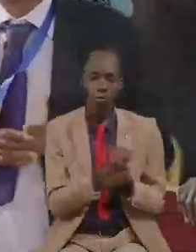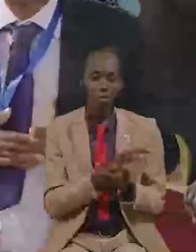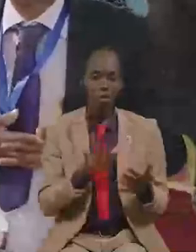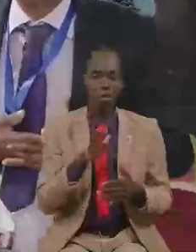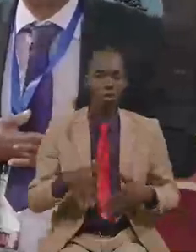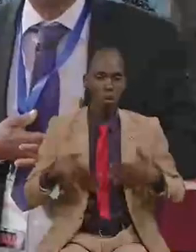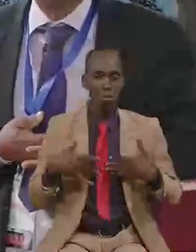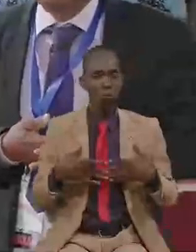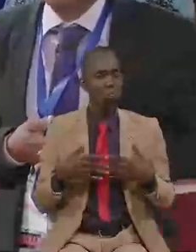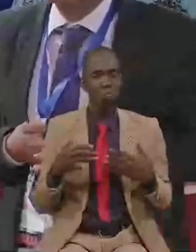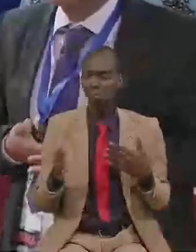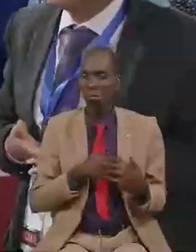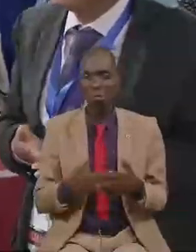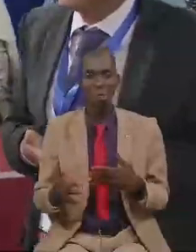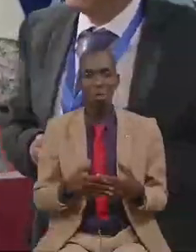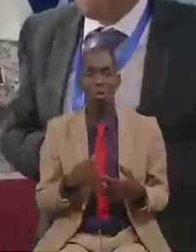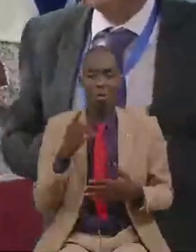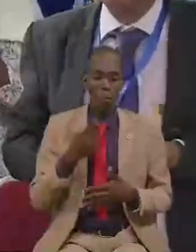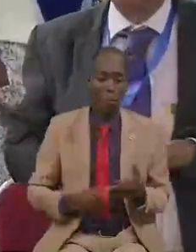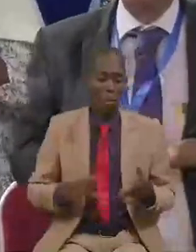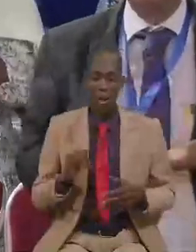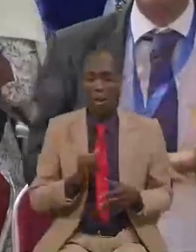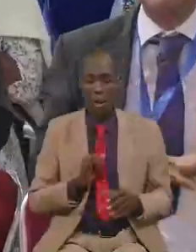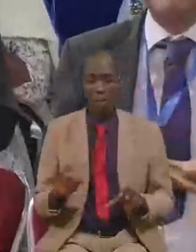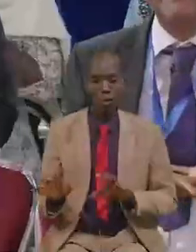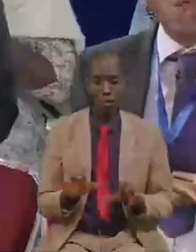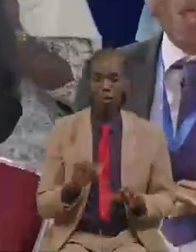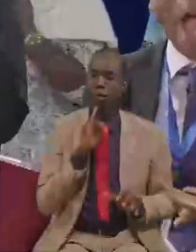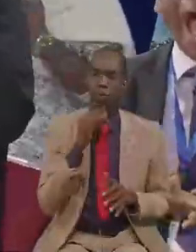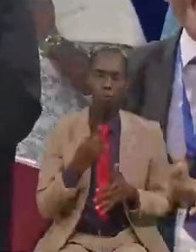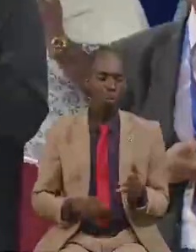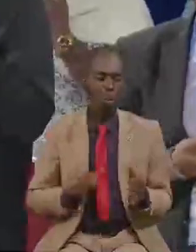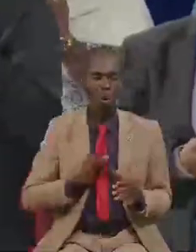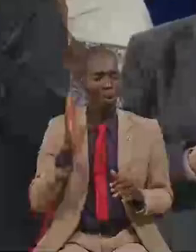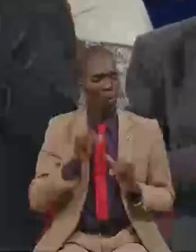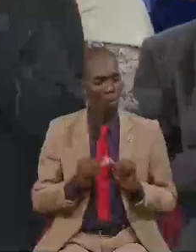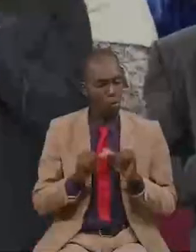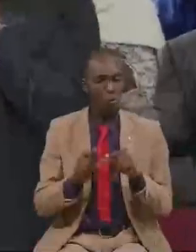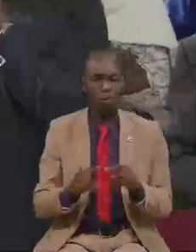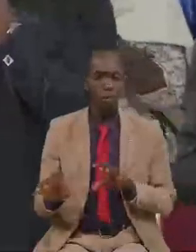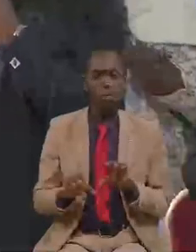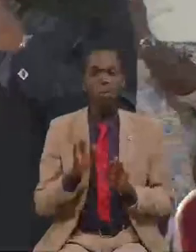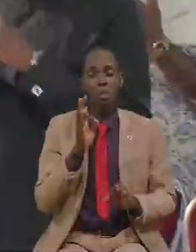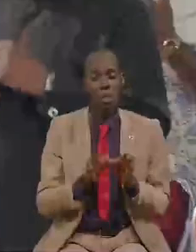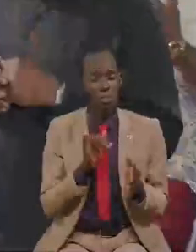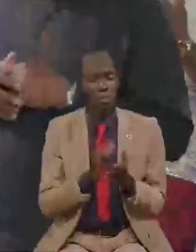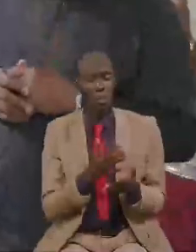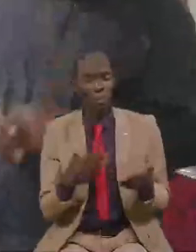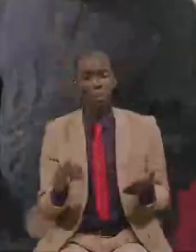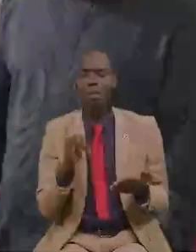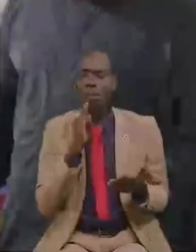ce que je fais, c'est ce que je vais continuer à faire. Même si ça bloque ta